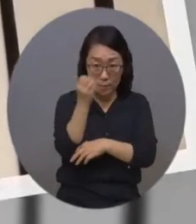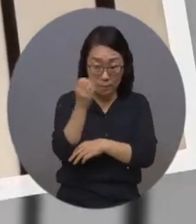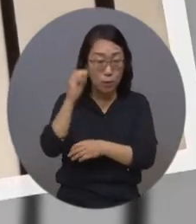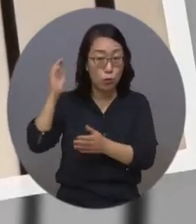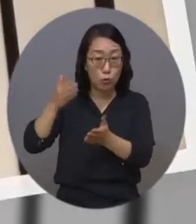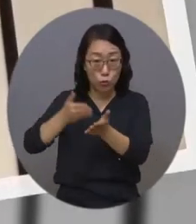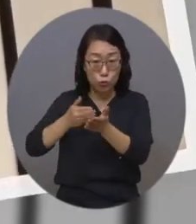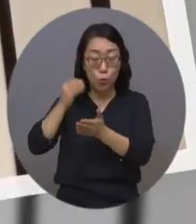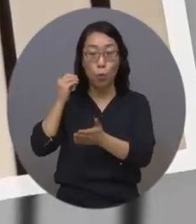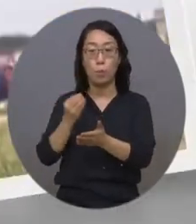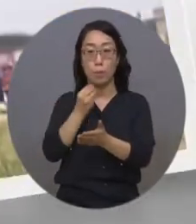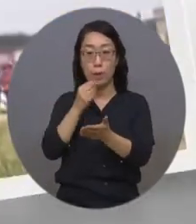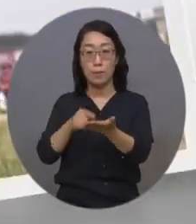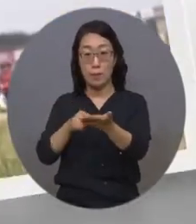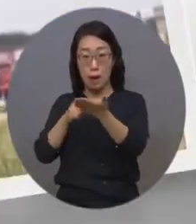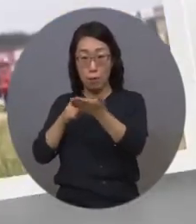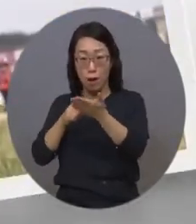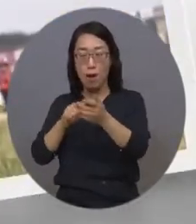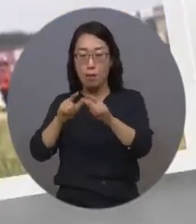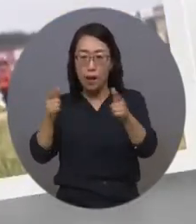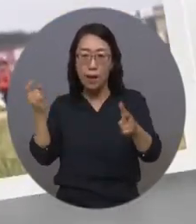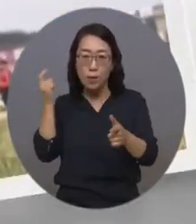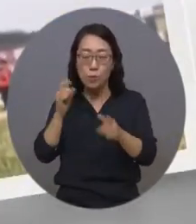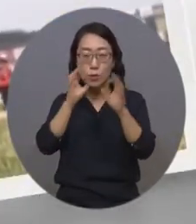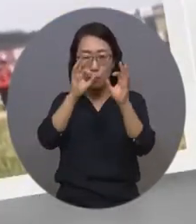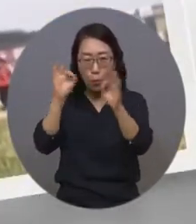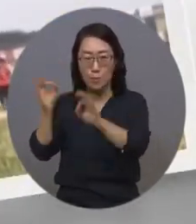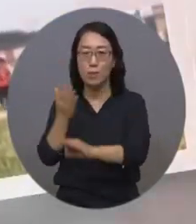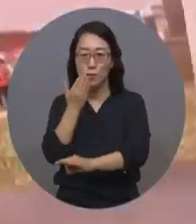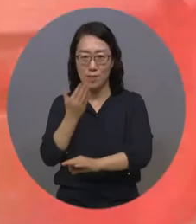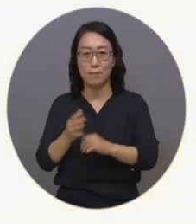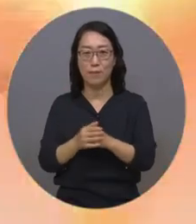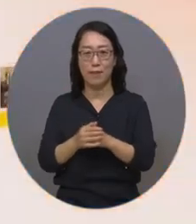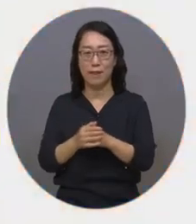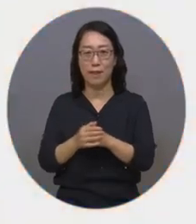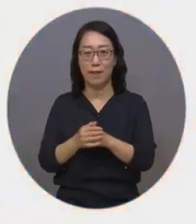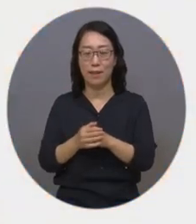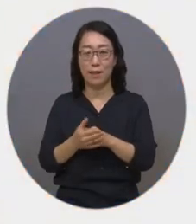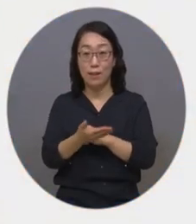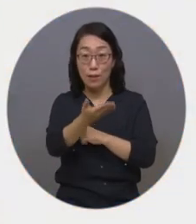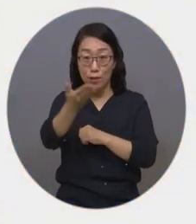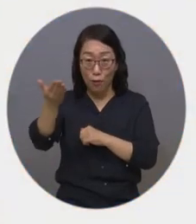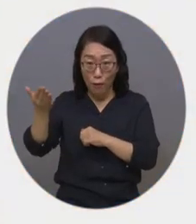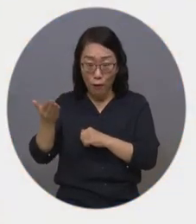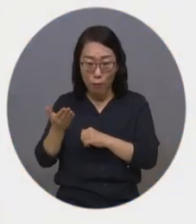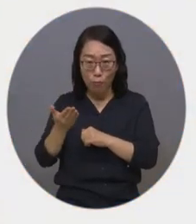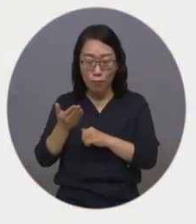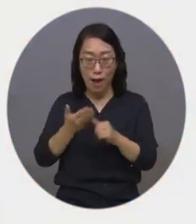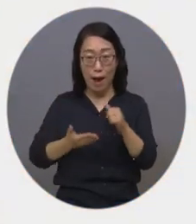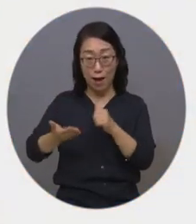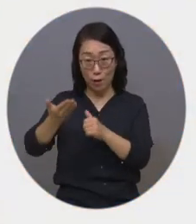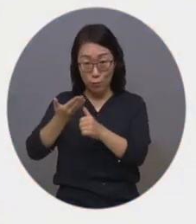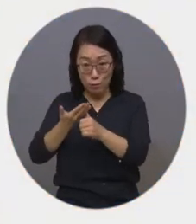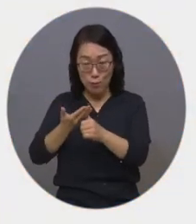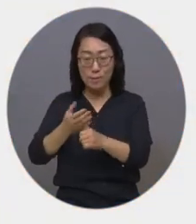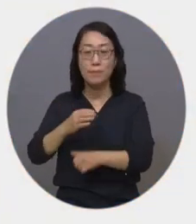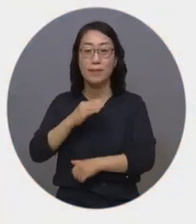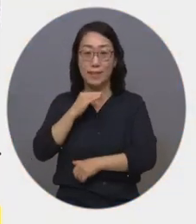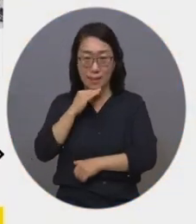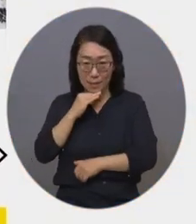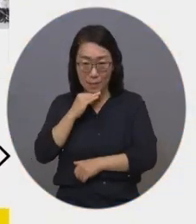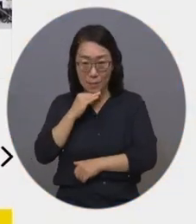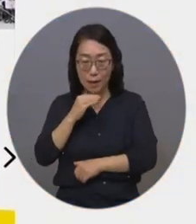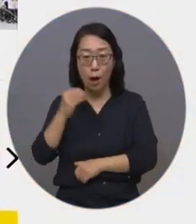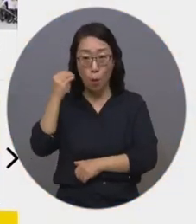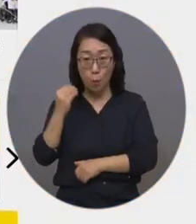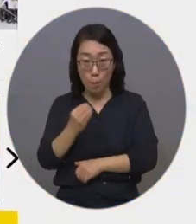웰페어뉴스 홈페이지를 통해 보다 다양한 소식을 접할 수 있습니다. 시청자 여러분의 제보를 기다립니다. 웰페어뉴스